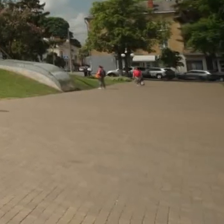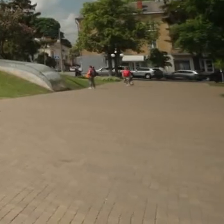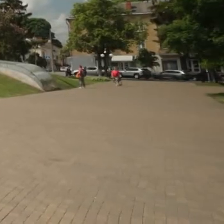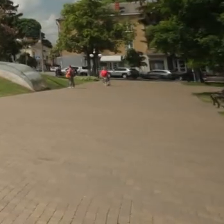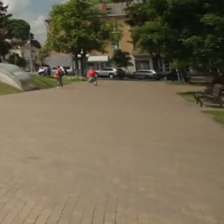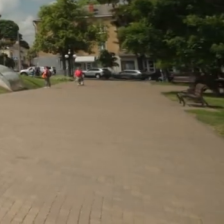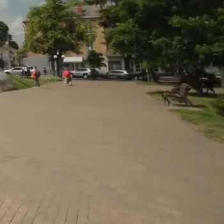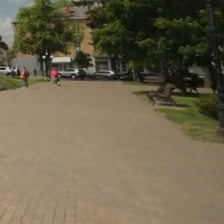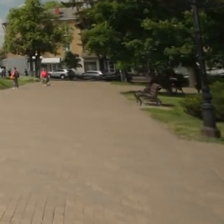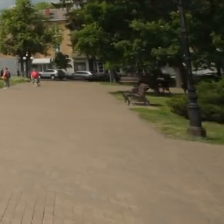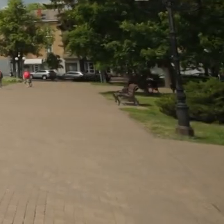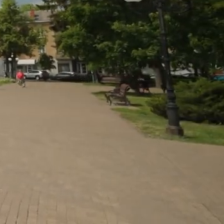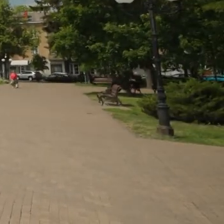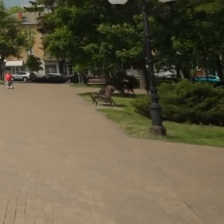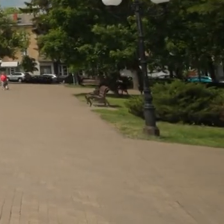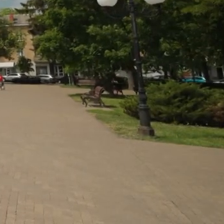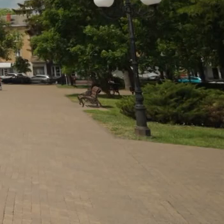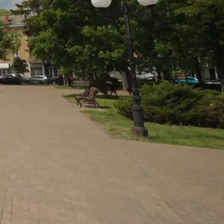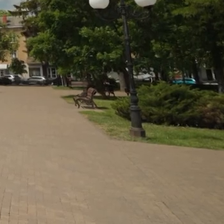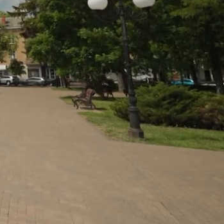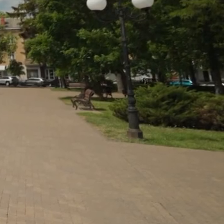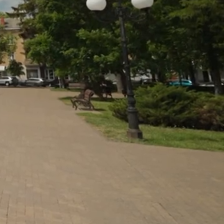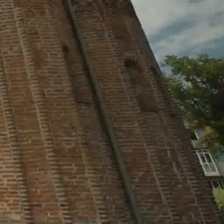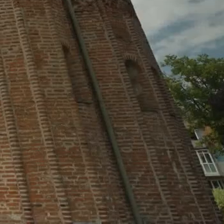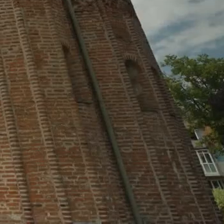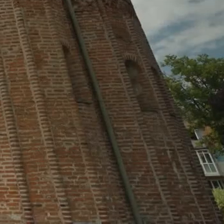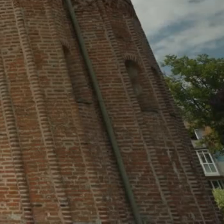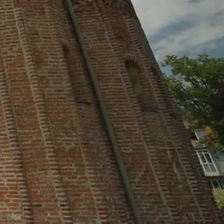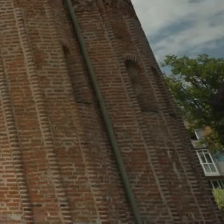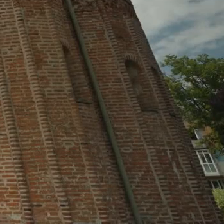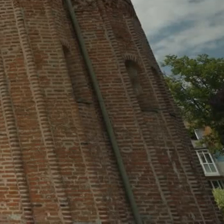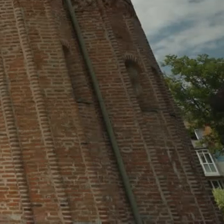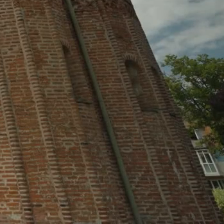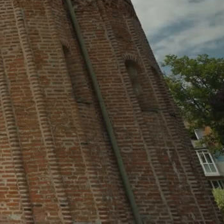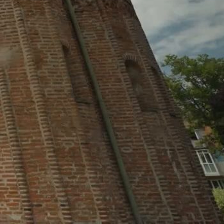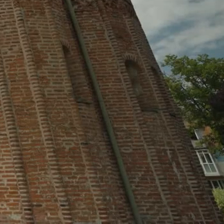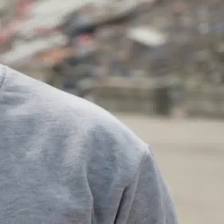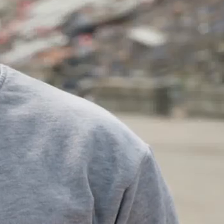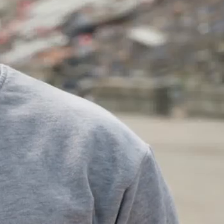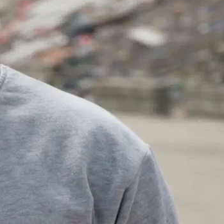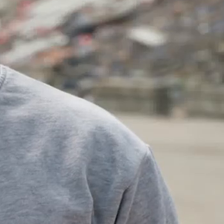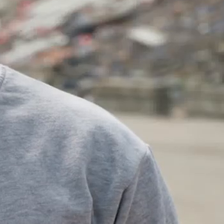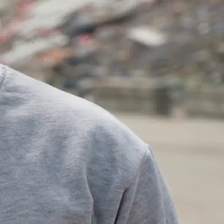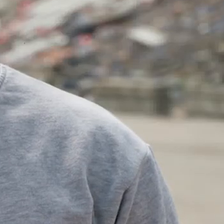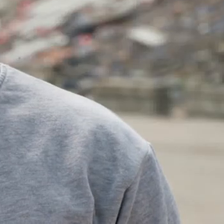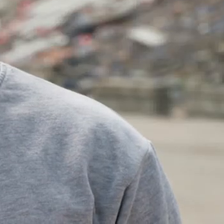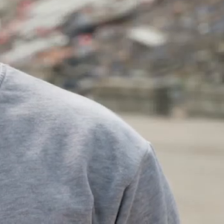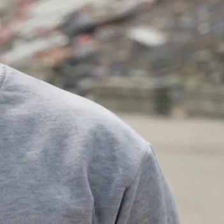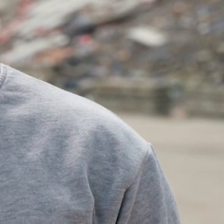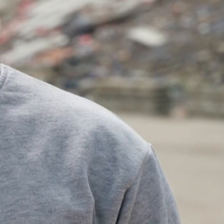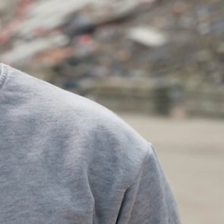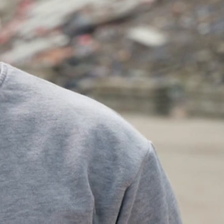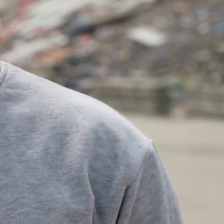Перемоги нам наша перемога це коли наші військові повернеться до своїх домівок до своїх дружин дітей батьків